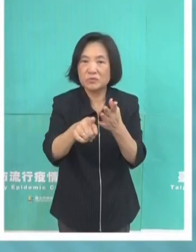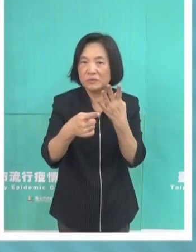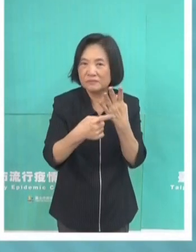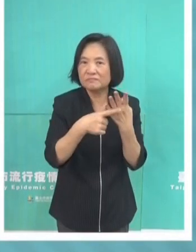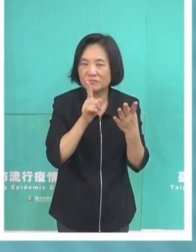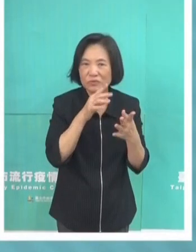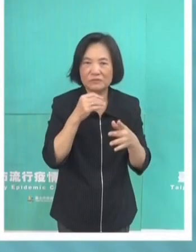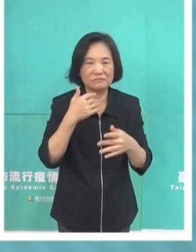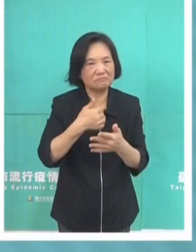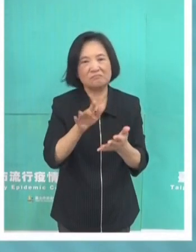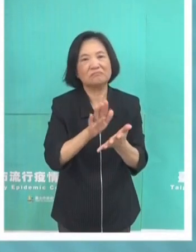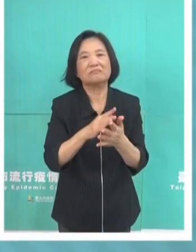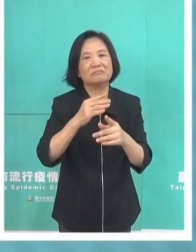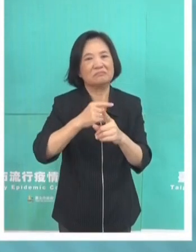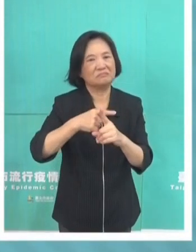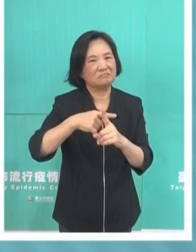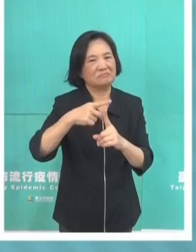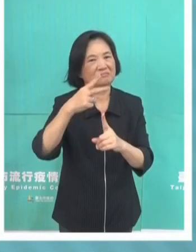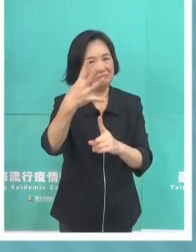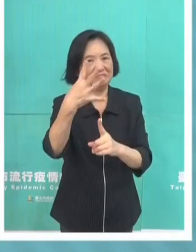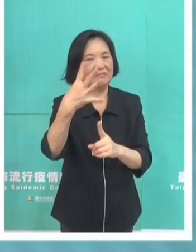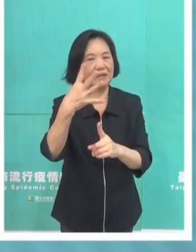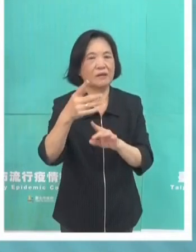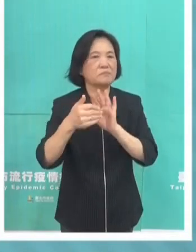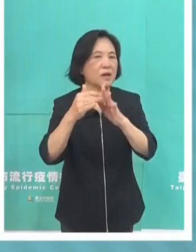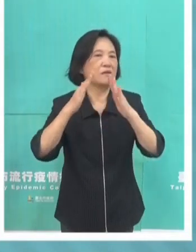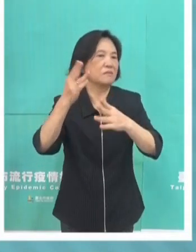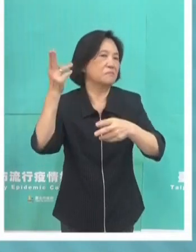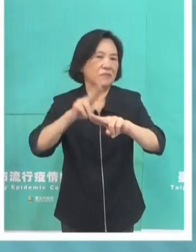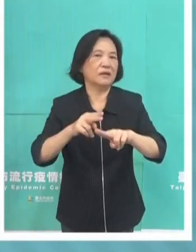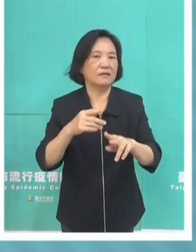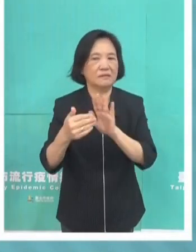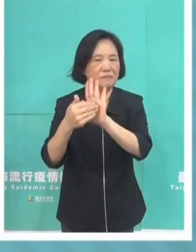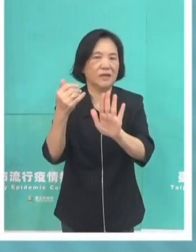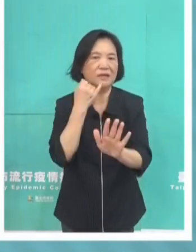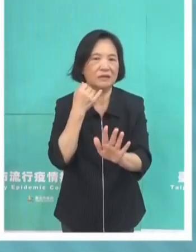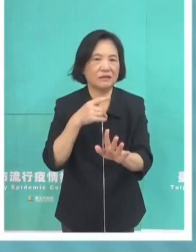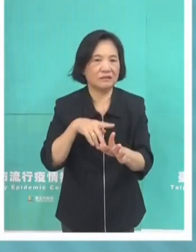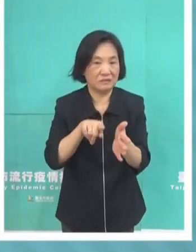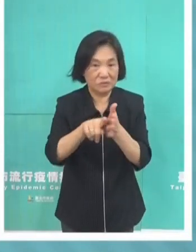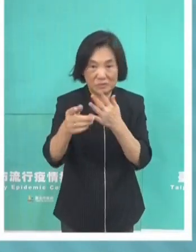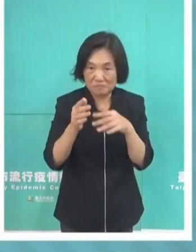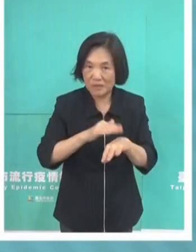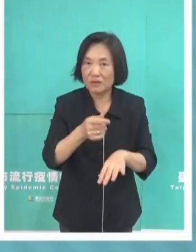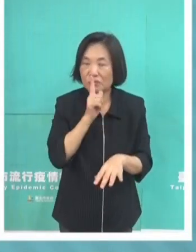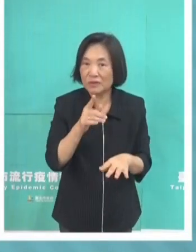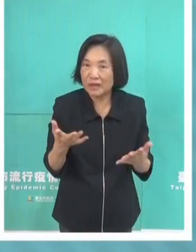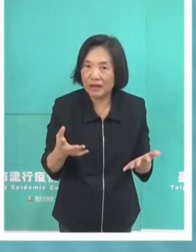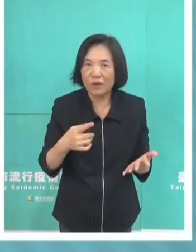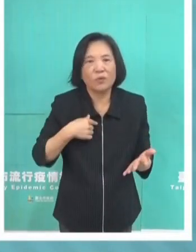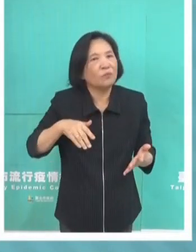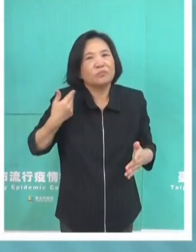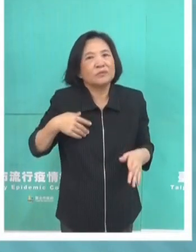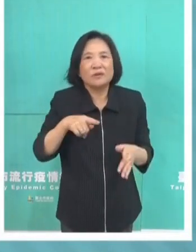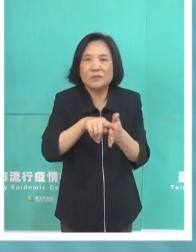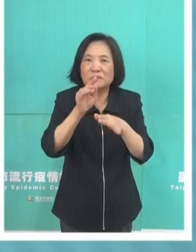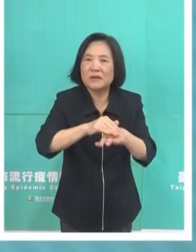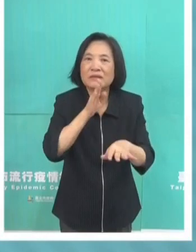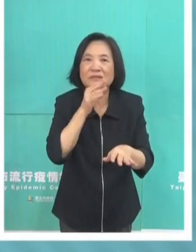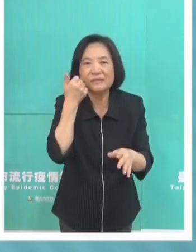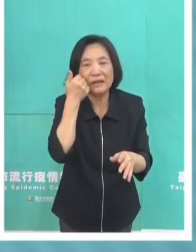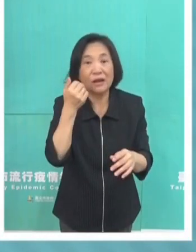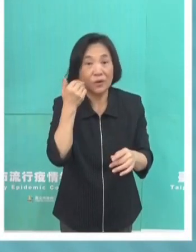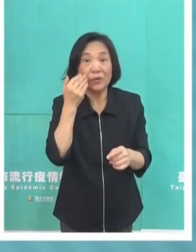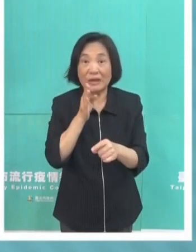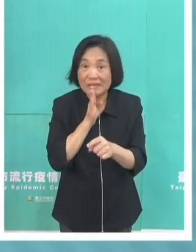接四级封城才有办法挡住。市长会认同这个专家的说法 吗？那我不晓得是哪一个专家的啊。如果照你的